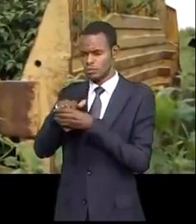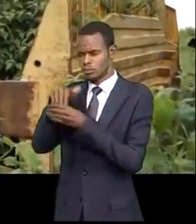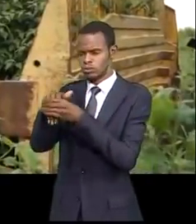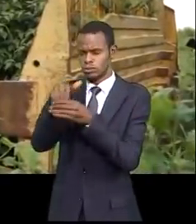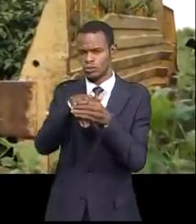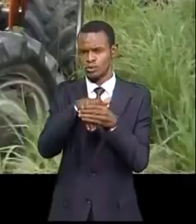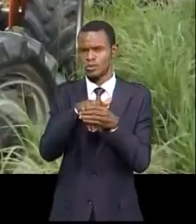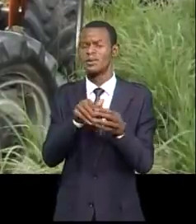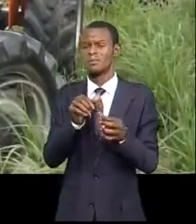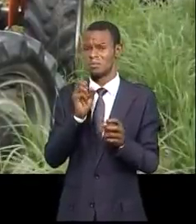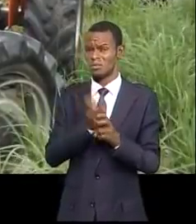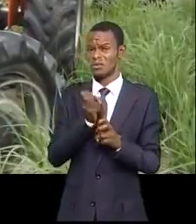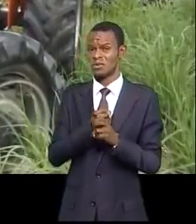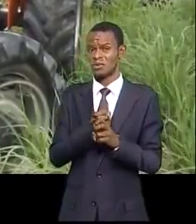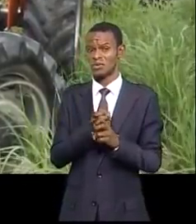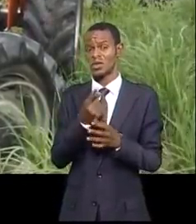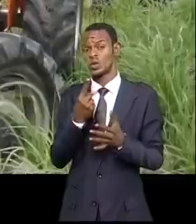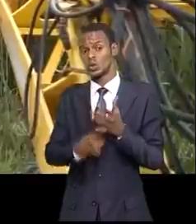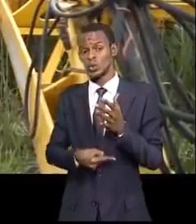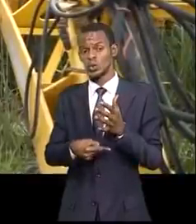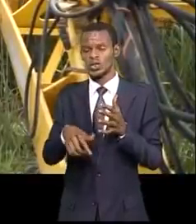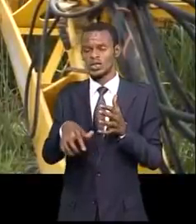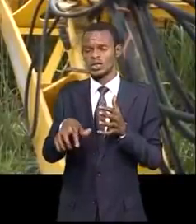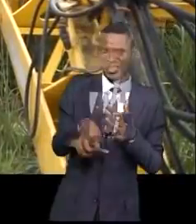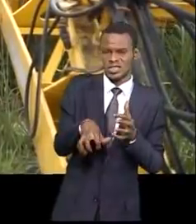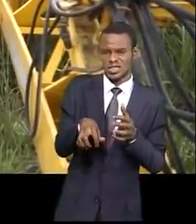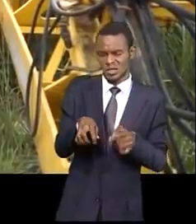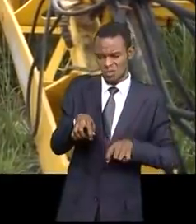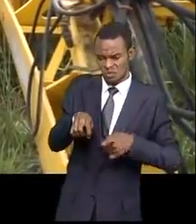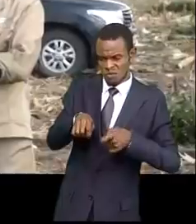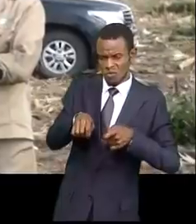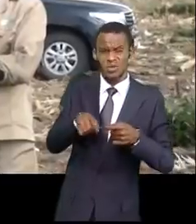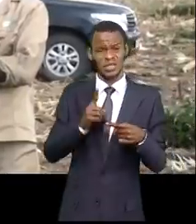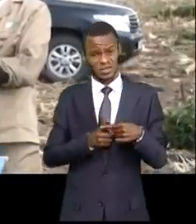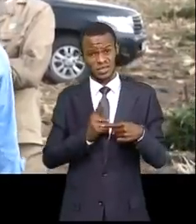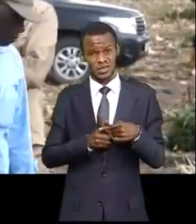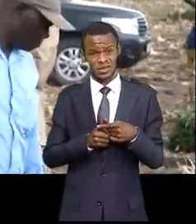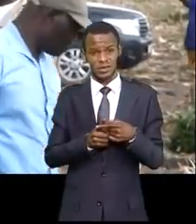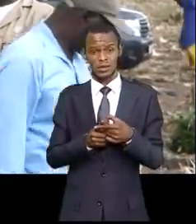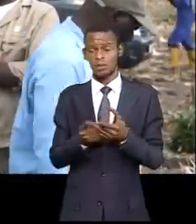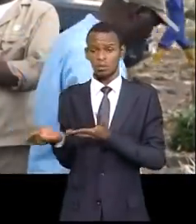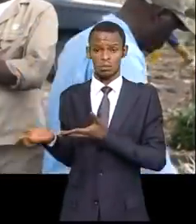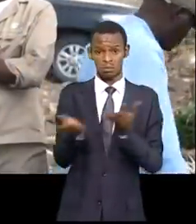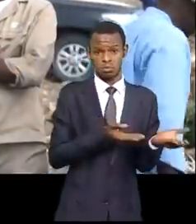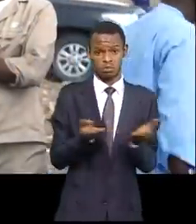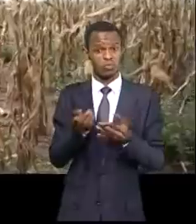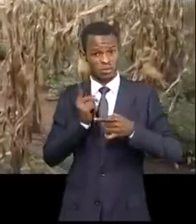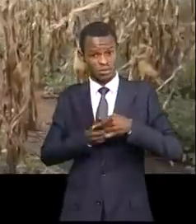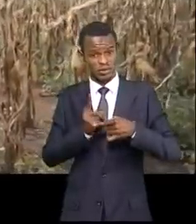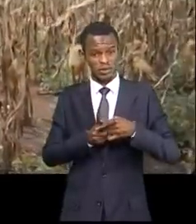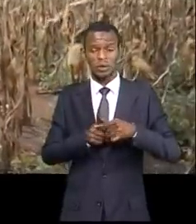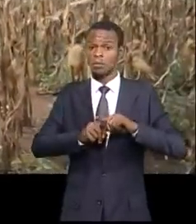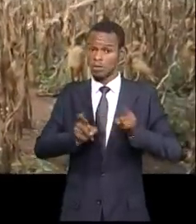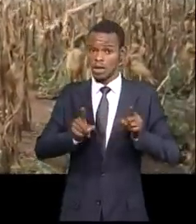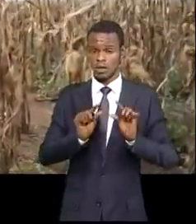manque d'accessoires de pièces de rechange détracteurs et en sport d'agronomes pour les champs n'ont pas entamé la détermination des équipes